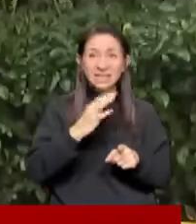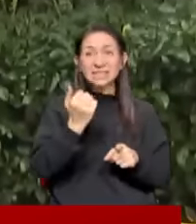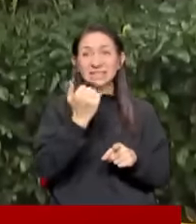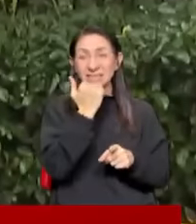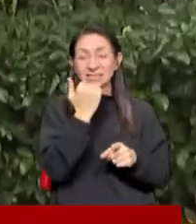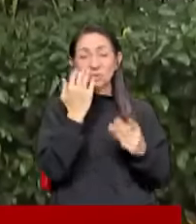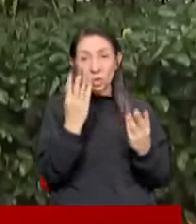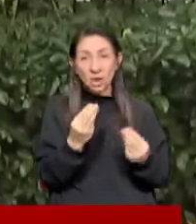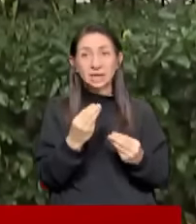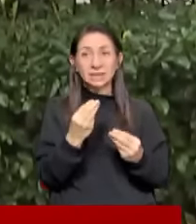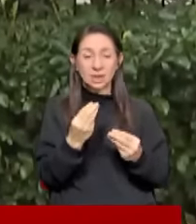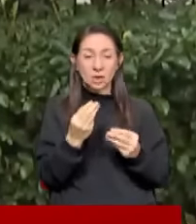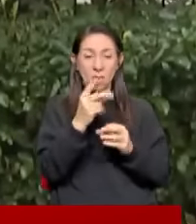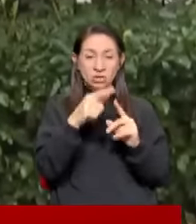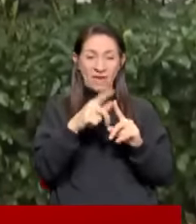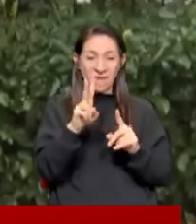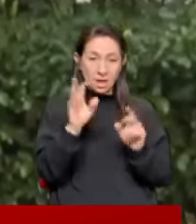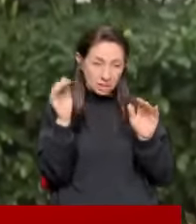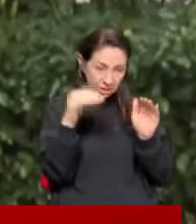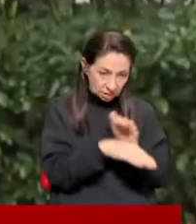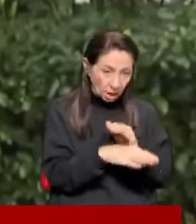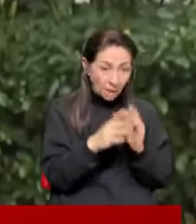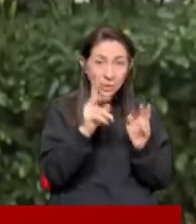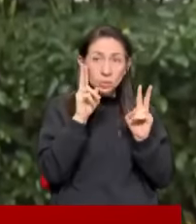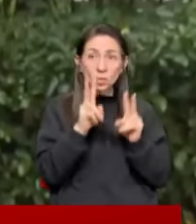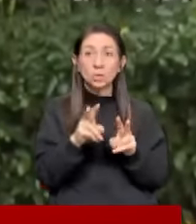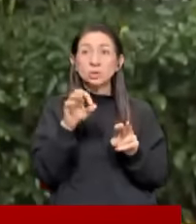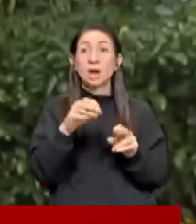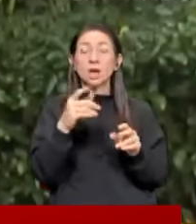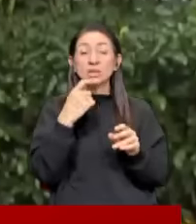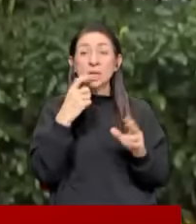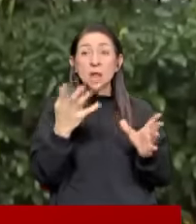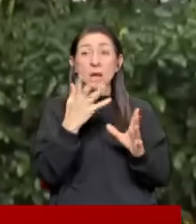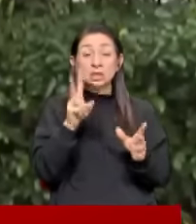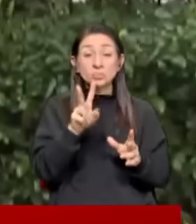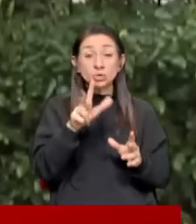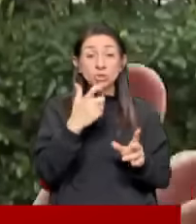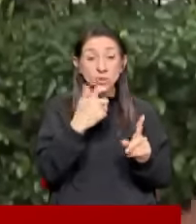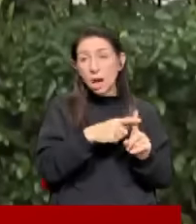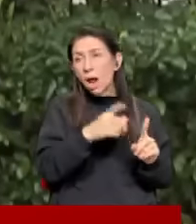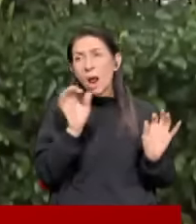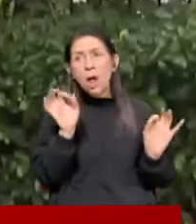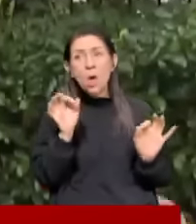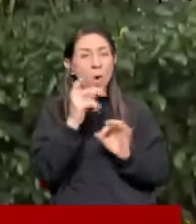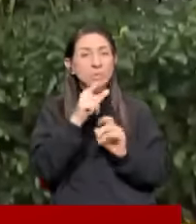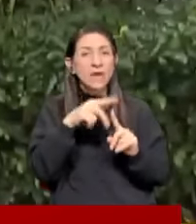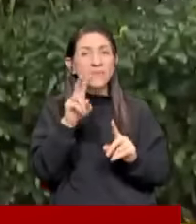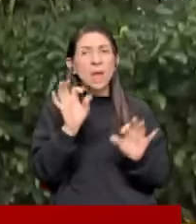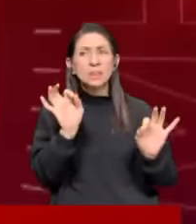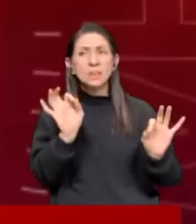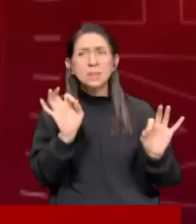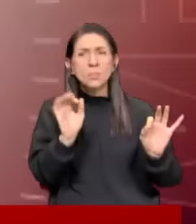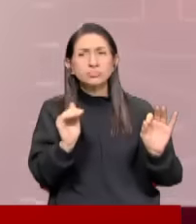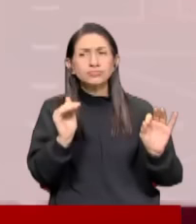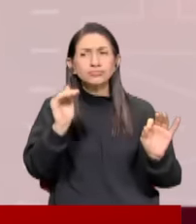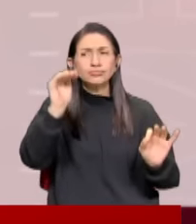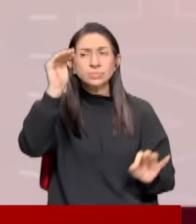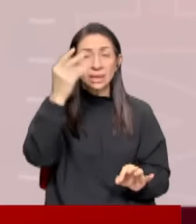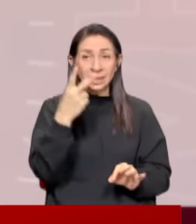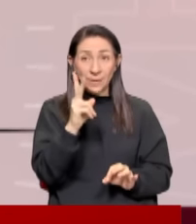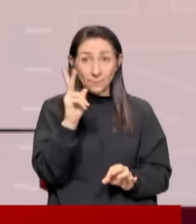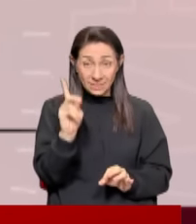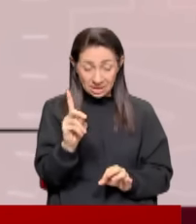olarak aslında hayatımıza girdi. Ama gelin görün ki aradan geçen 23 yılda ÖTV hep arttı. Yıl